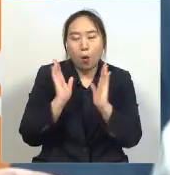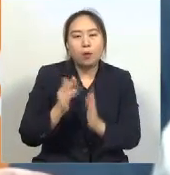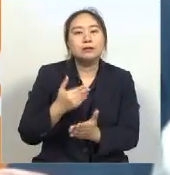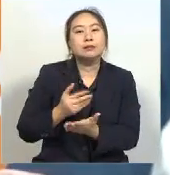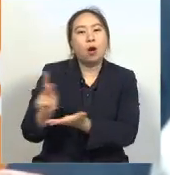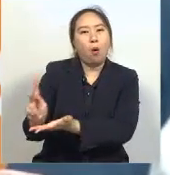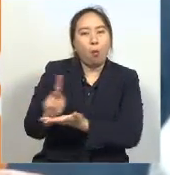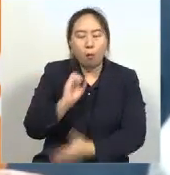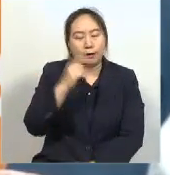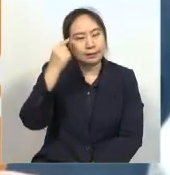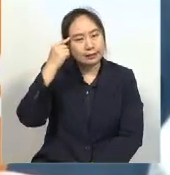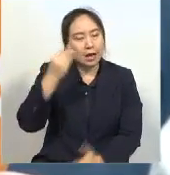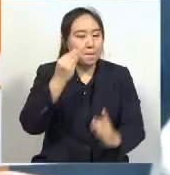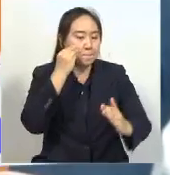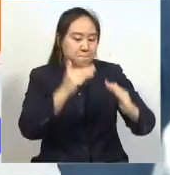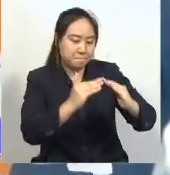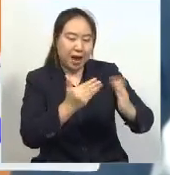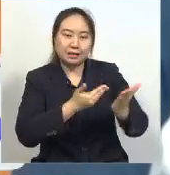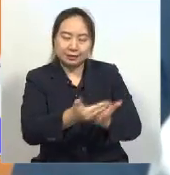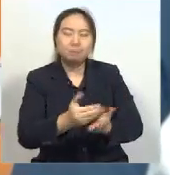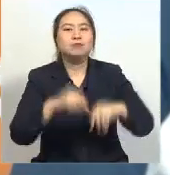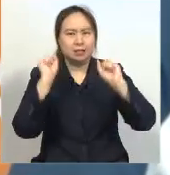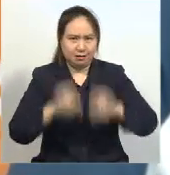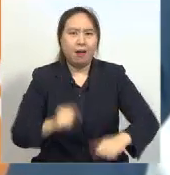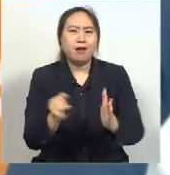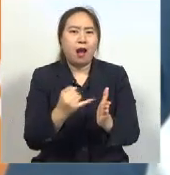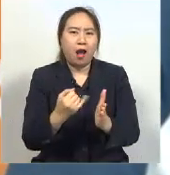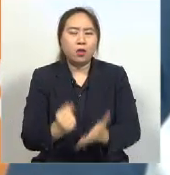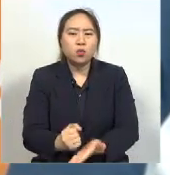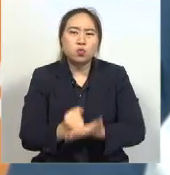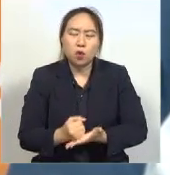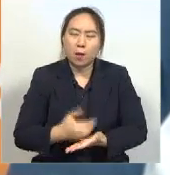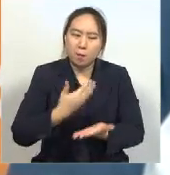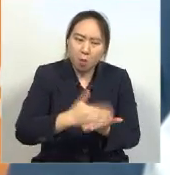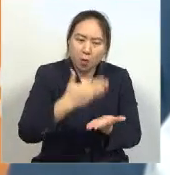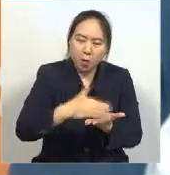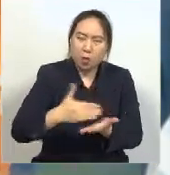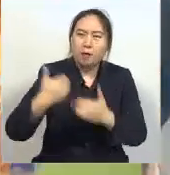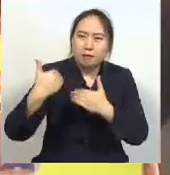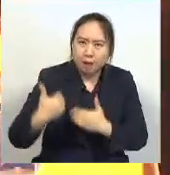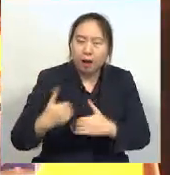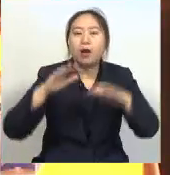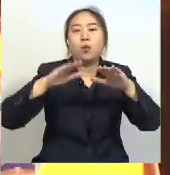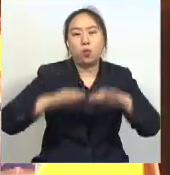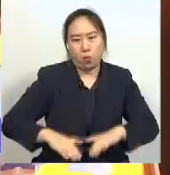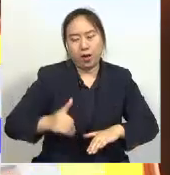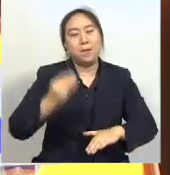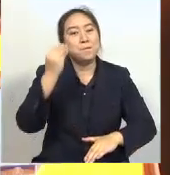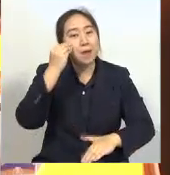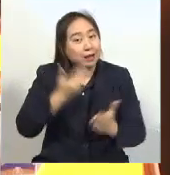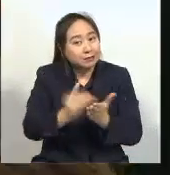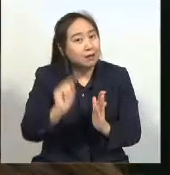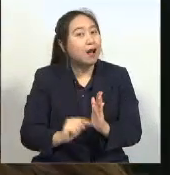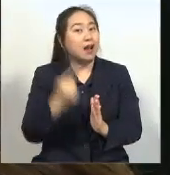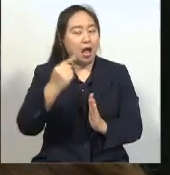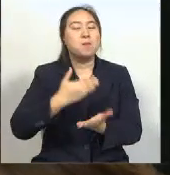ำให้การตัดสินใจซื้อบ้านได้ง่ายขึ้นนะครับแล้วก็ในขณะเดียวกันก็ลดภาระในการที่จะผ่อนชำระรายเดือนแล้วก็ภาระในการที่จะมีบ้านครั้งแรกของเขานะครับ